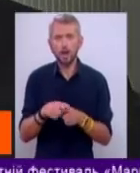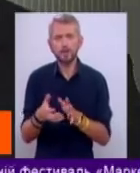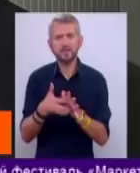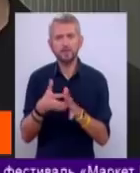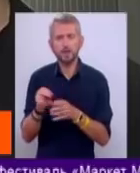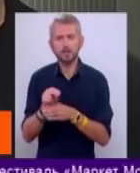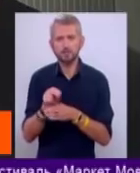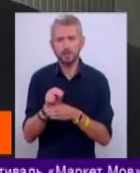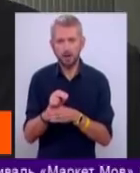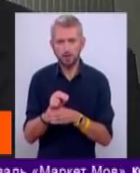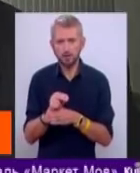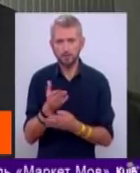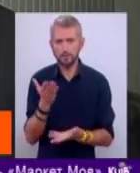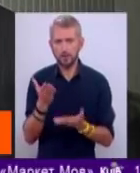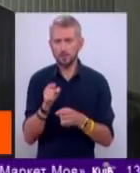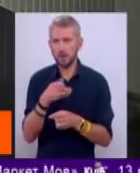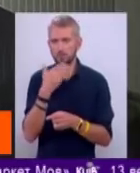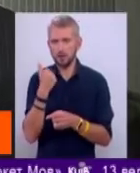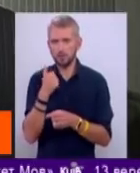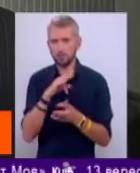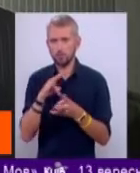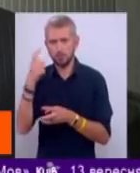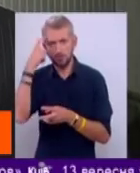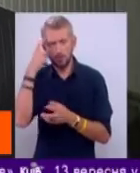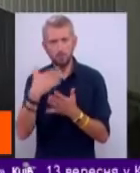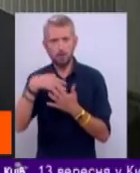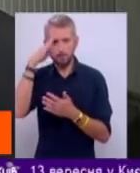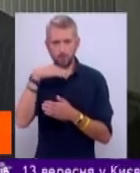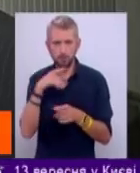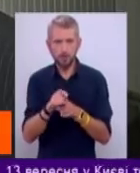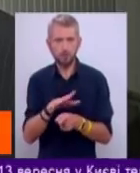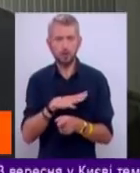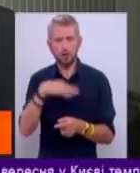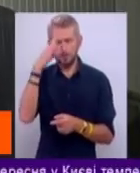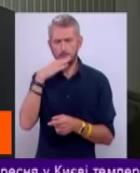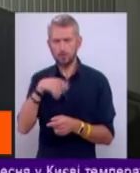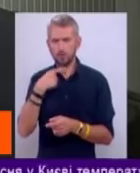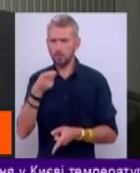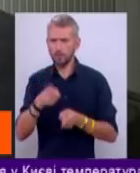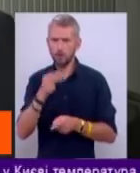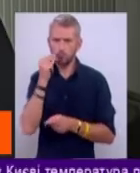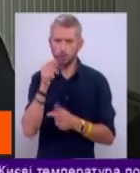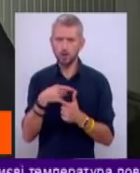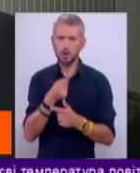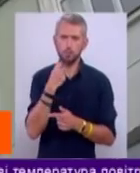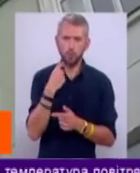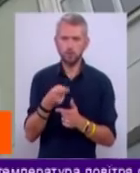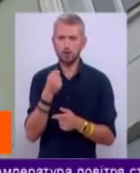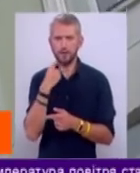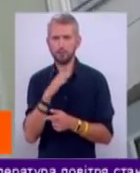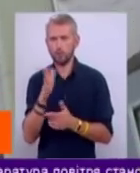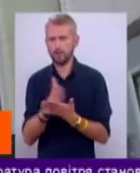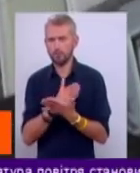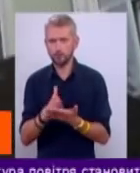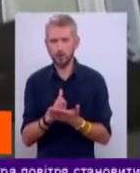воспитания, если это нету там органического поражения мозга. Например, папа с биполярностью. Папа говорит, так, настоящий мужик или пьет, или не пьет вообще. Дитину